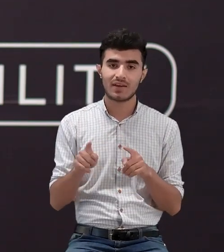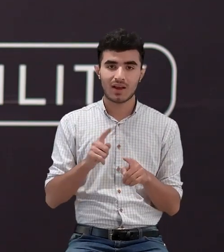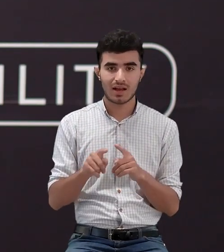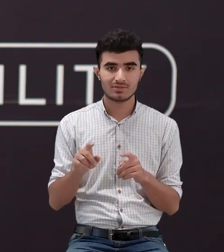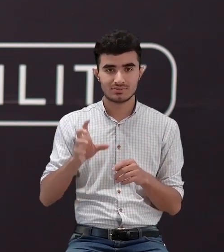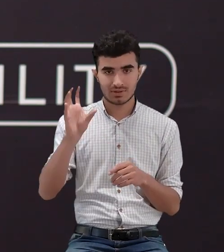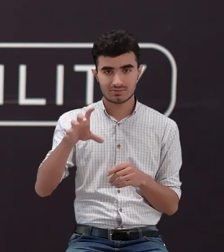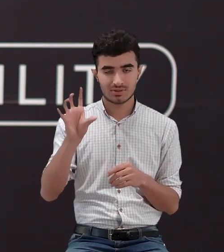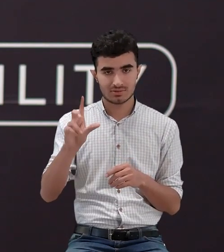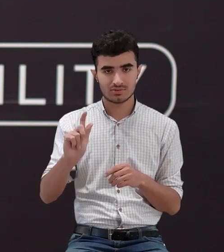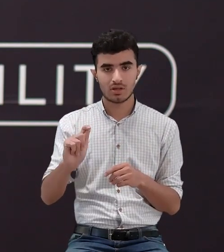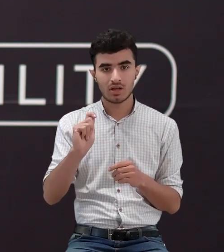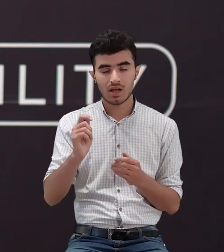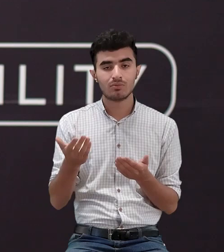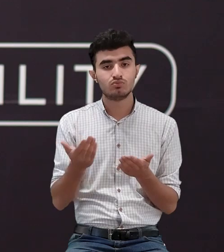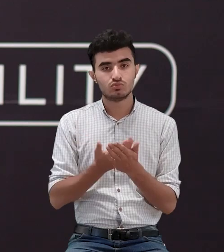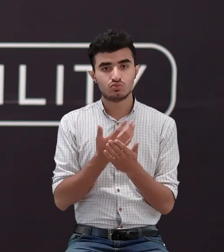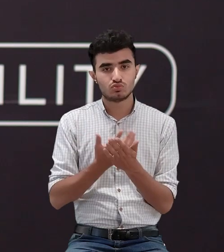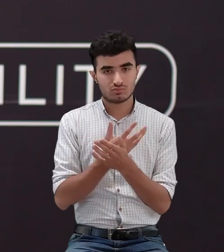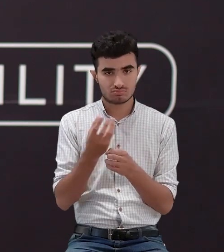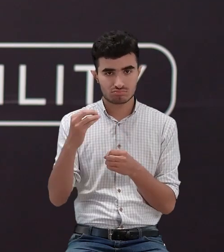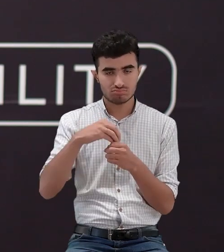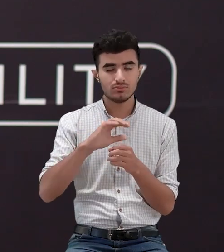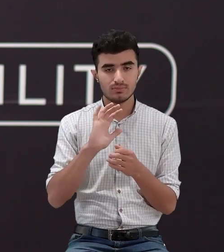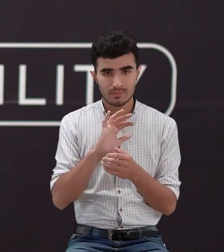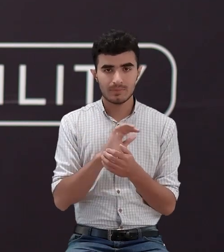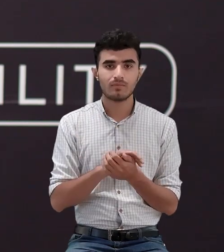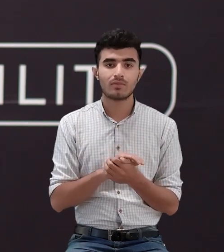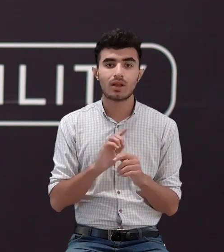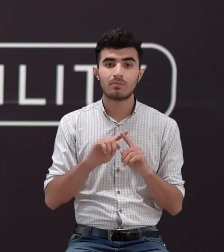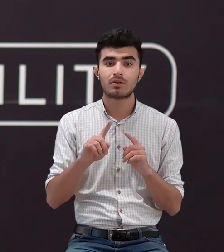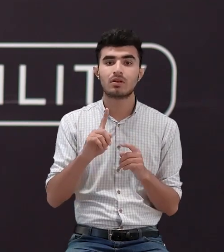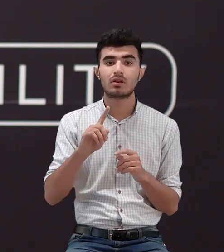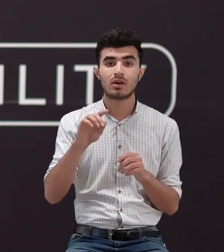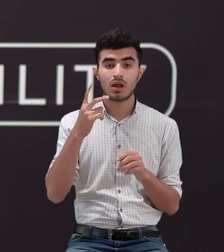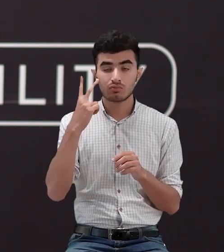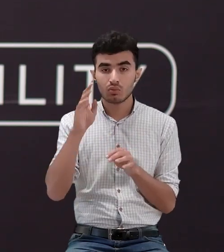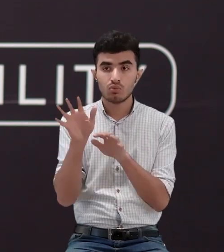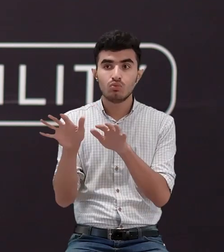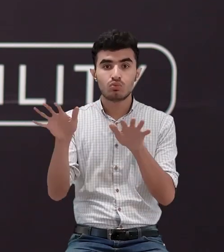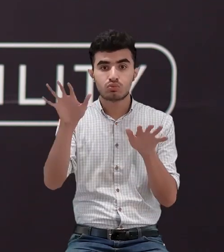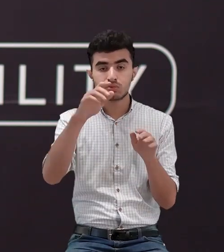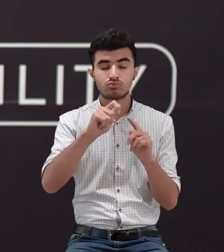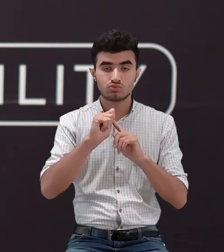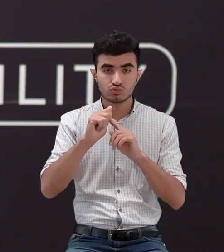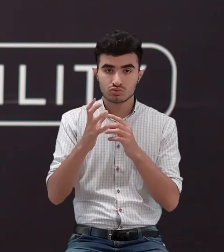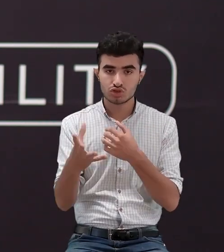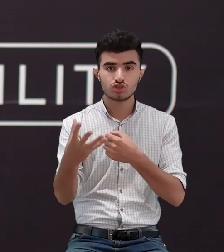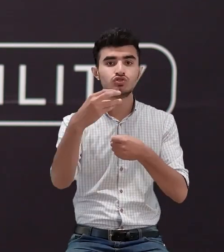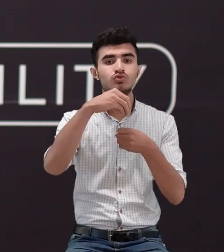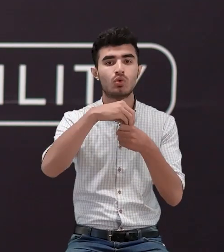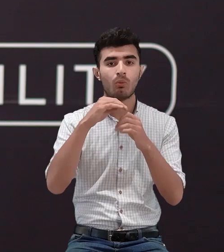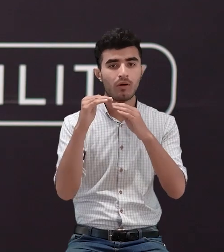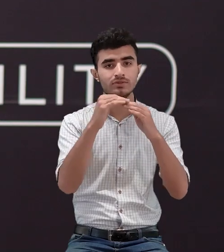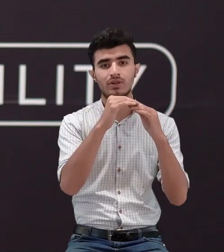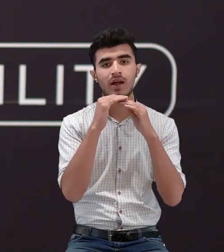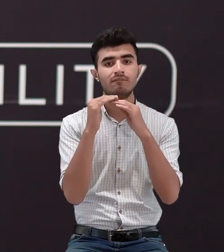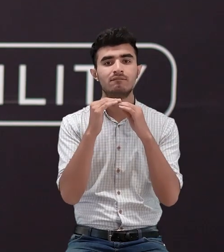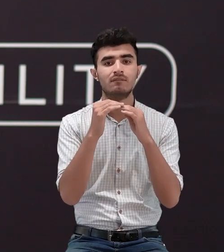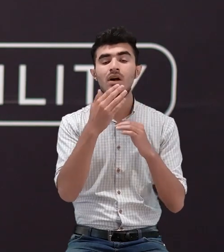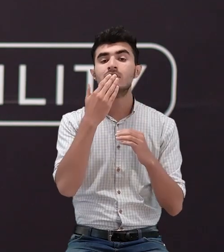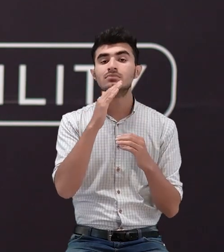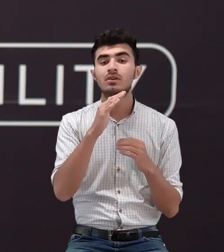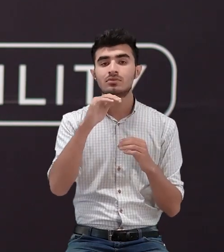فرق اکوموڈیشنز بنائی گئی ہیں. سو بات اتنی ہے کہ ہم نے سوسائٹی کو انکلوسیو بنانا ہے, رائٹ. ہم نے یہ